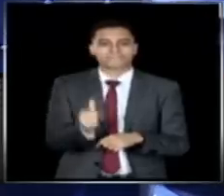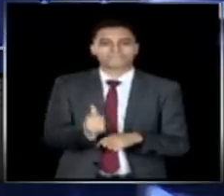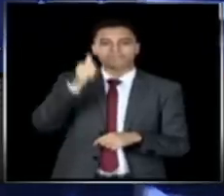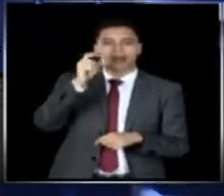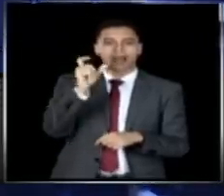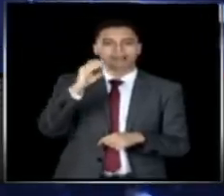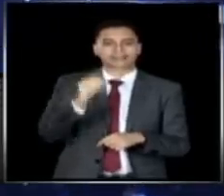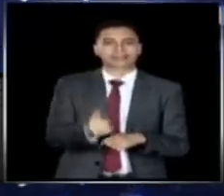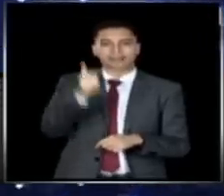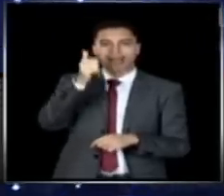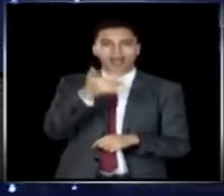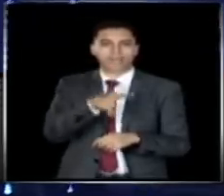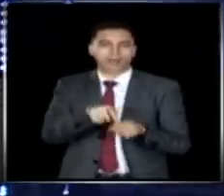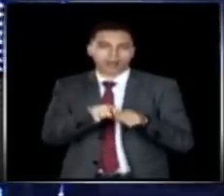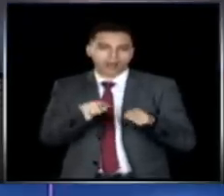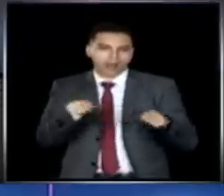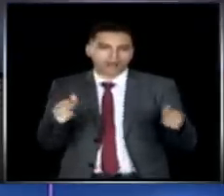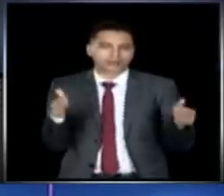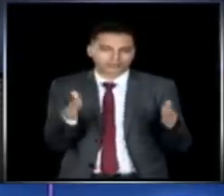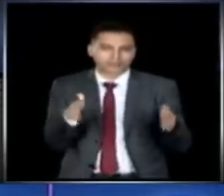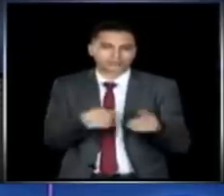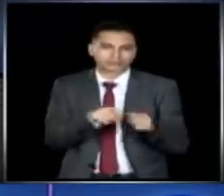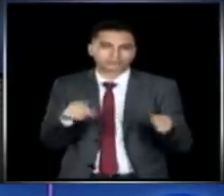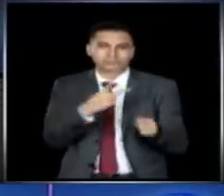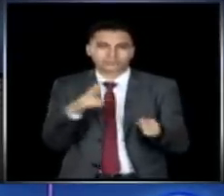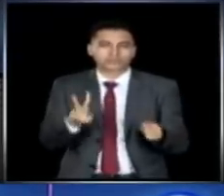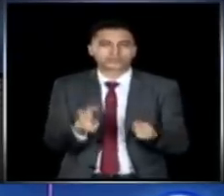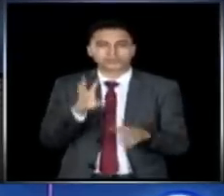طول النهر حوالي 270 كيلومتر.